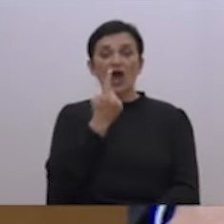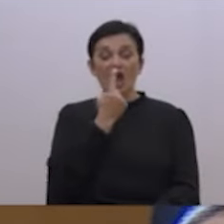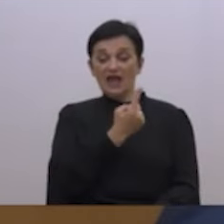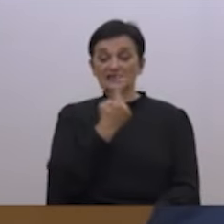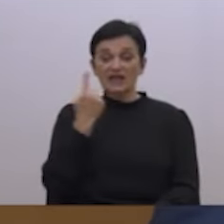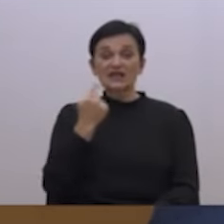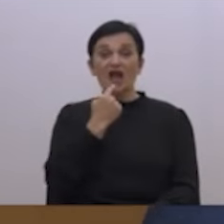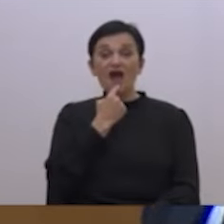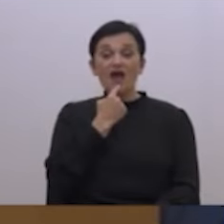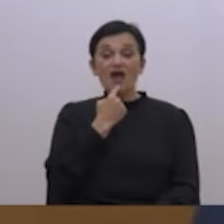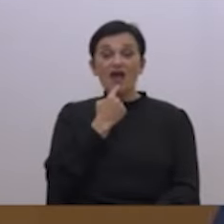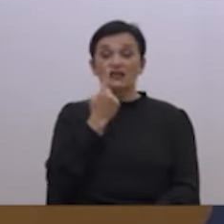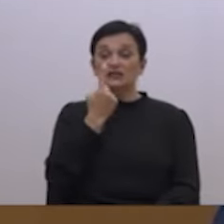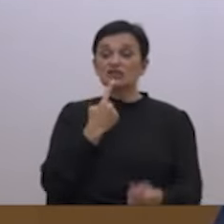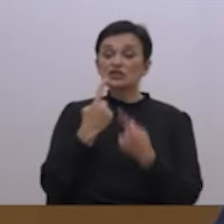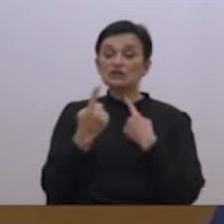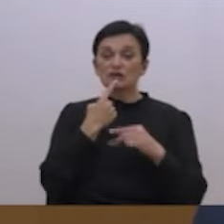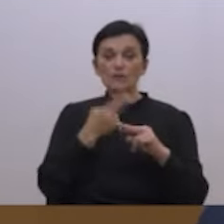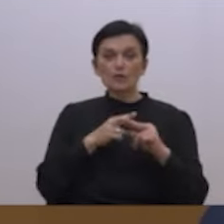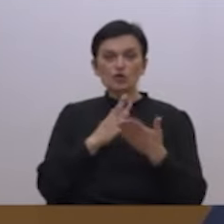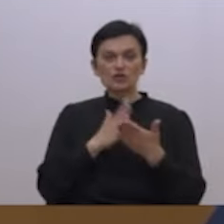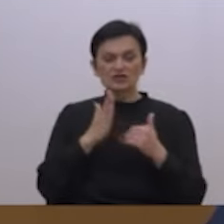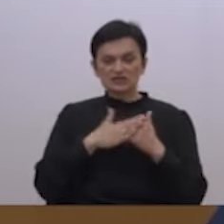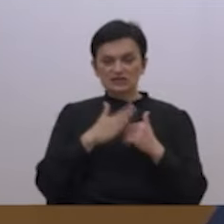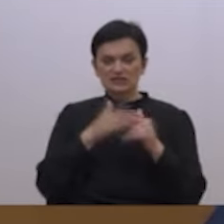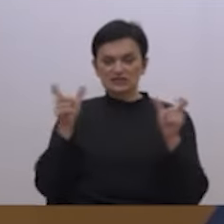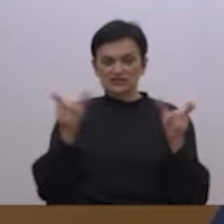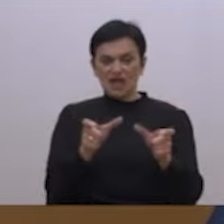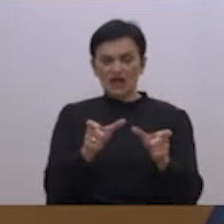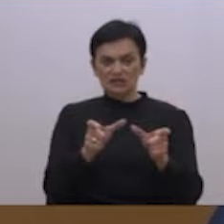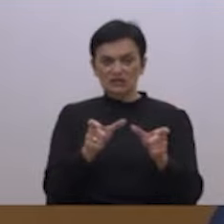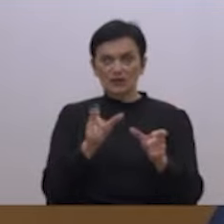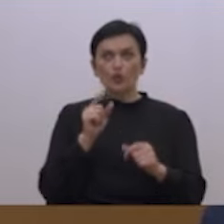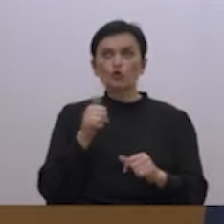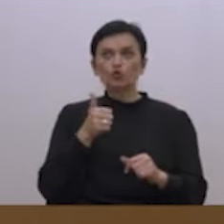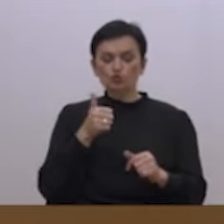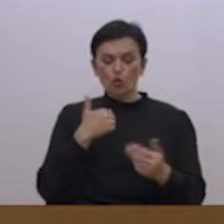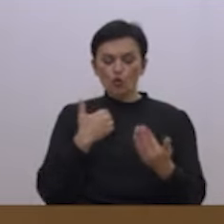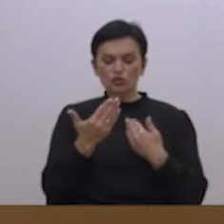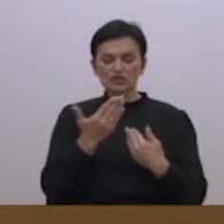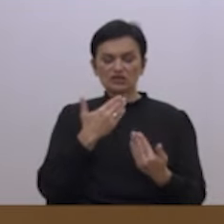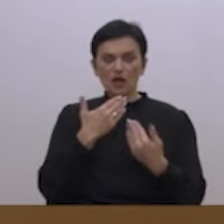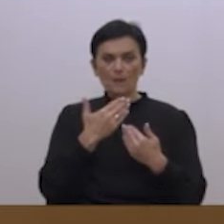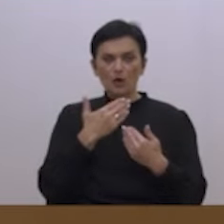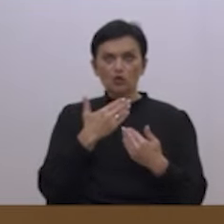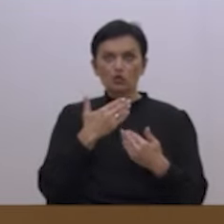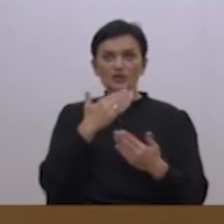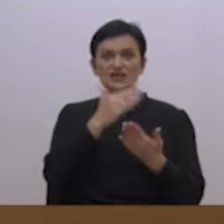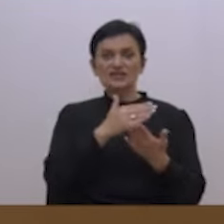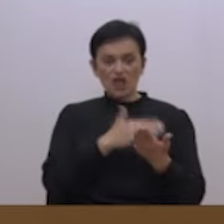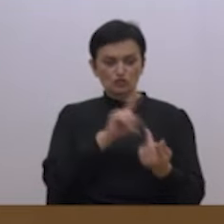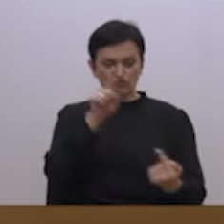ენითაც შეიძლება მათთან ილაპარაკონ, ეს არის სანქციები და ეს არის ის, როგორი დამოკიდებულებაც ეკადრება